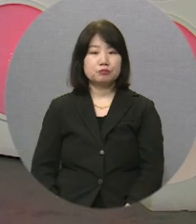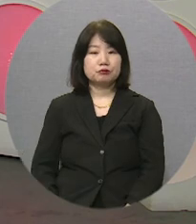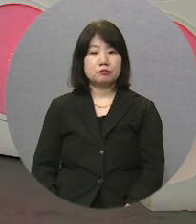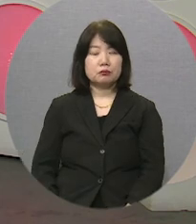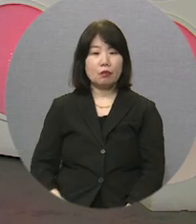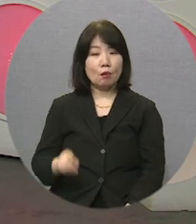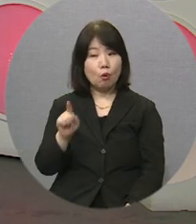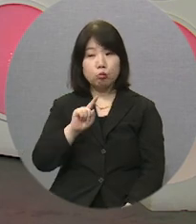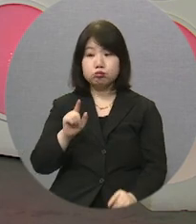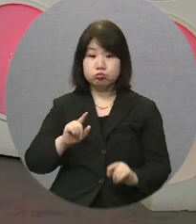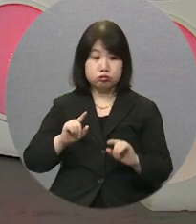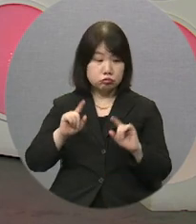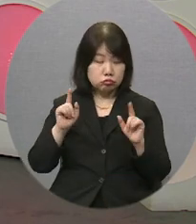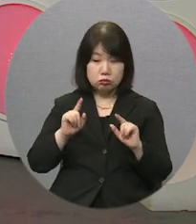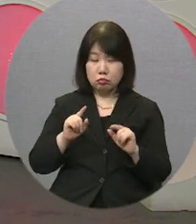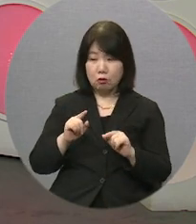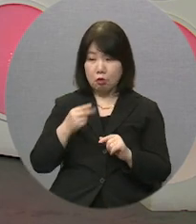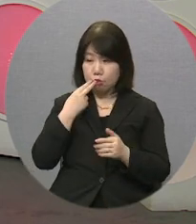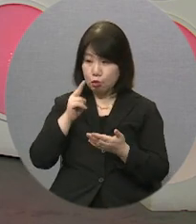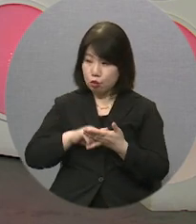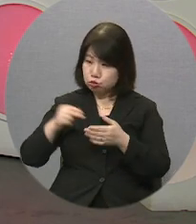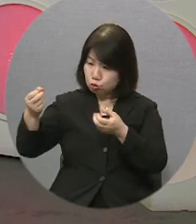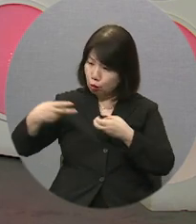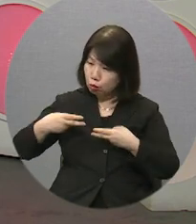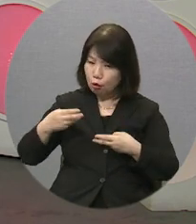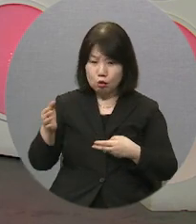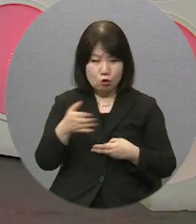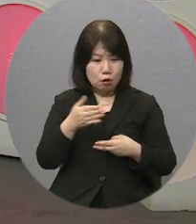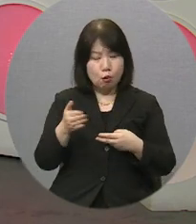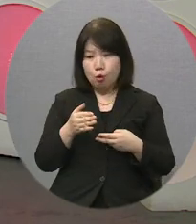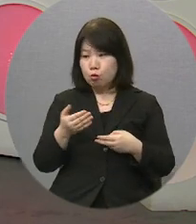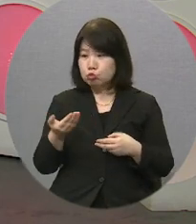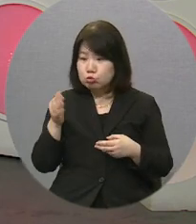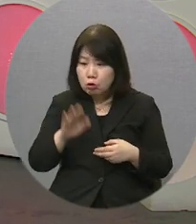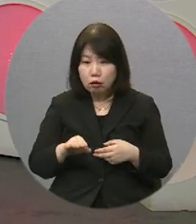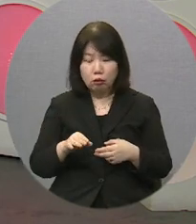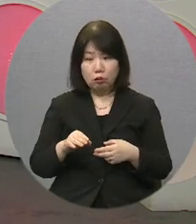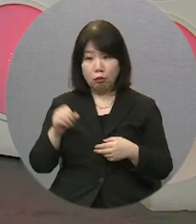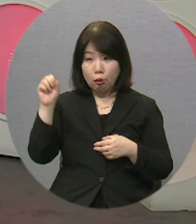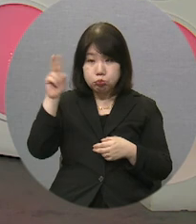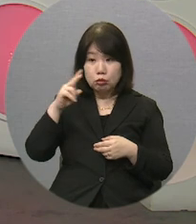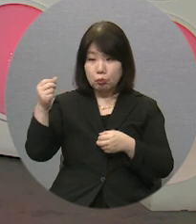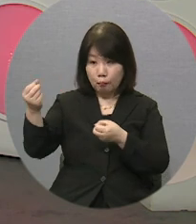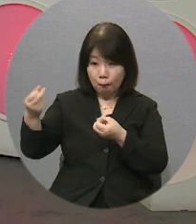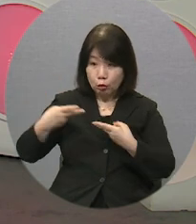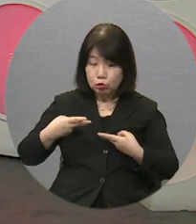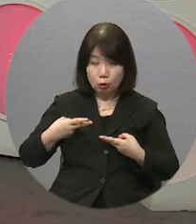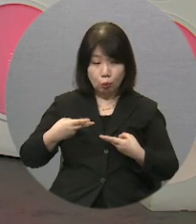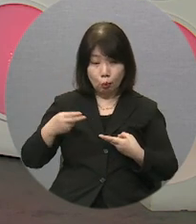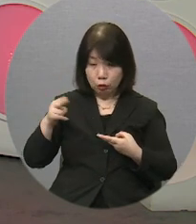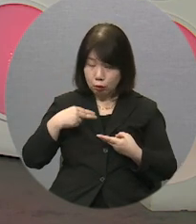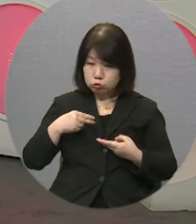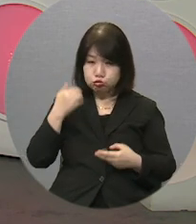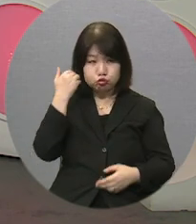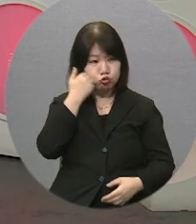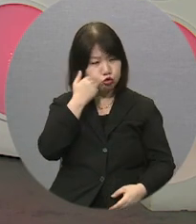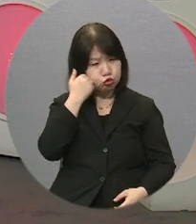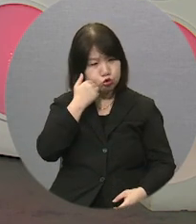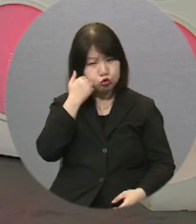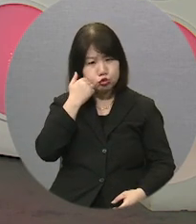어느 날 편지를 보낼 사람이 없는데 편지가 도착했다는 말을 듣고 의아했습니다.